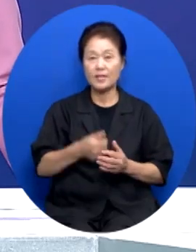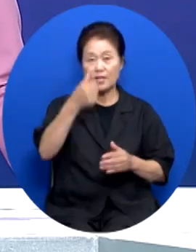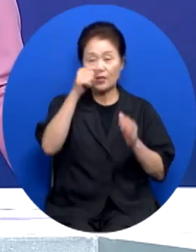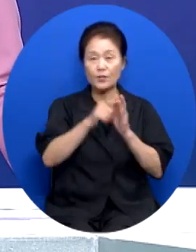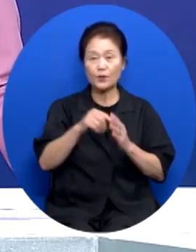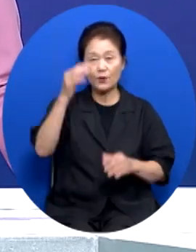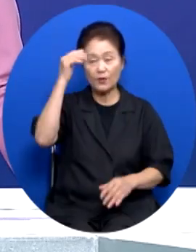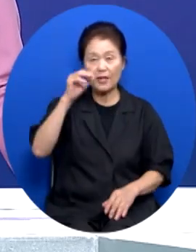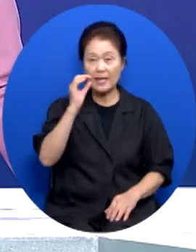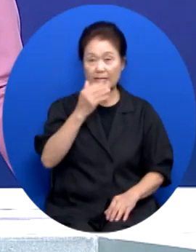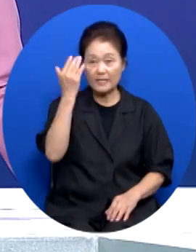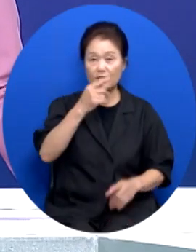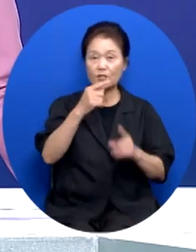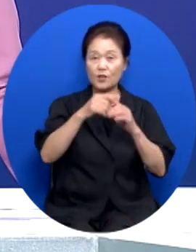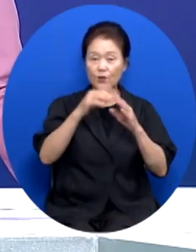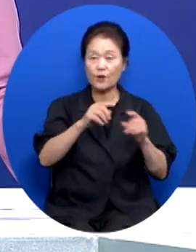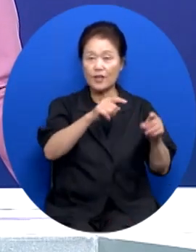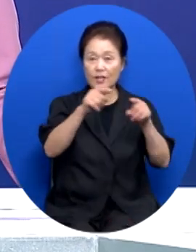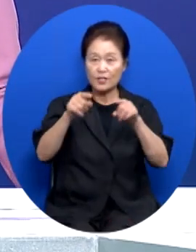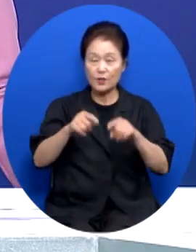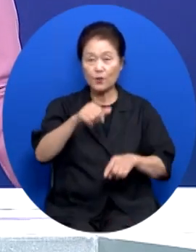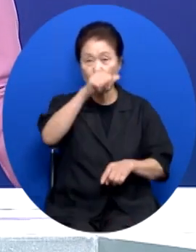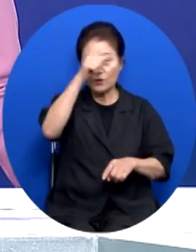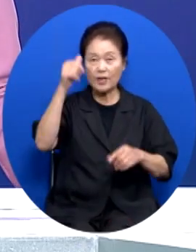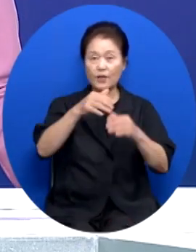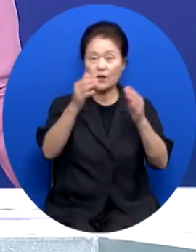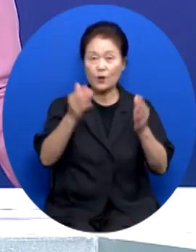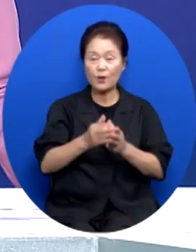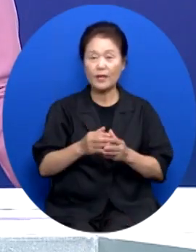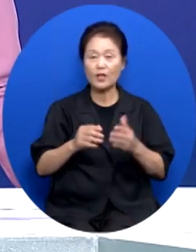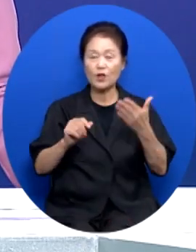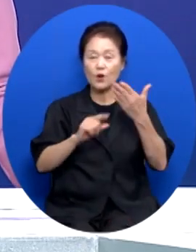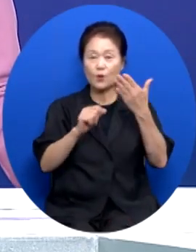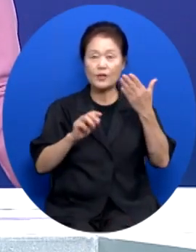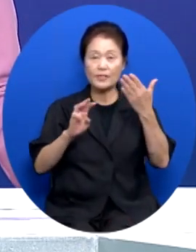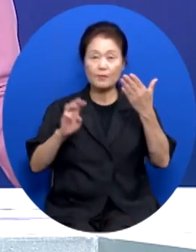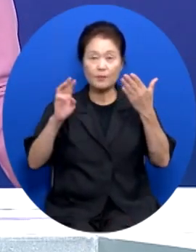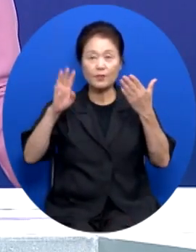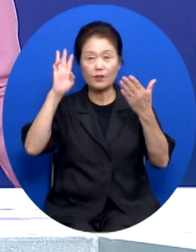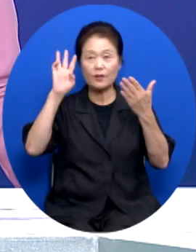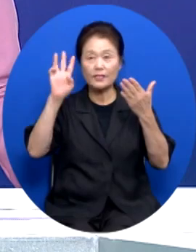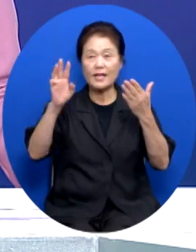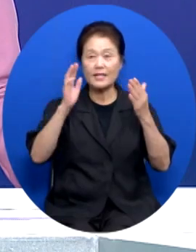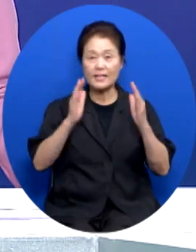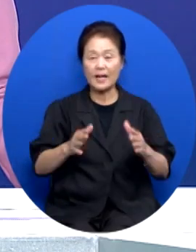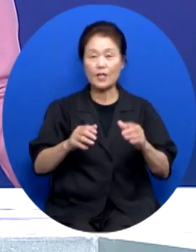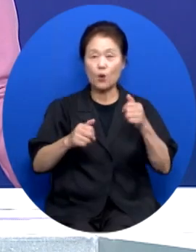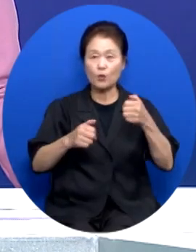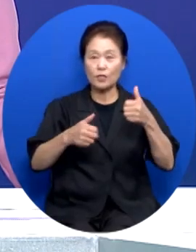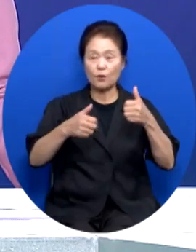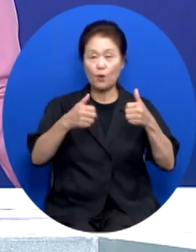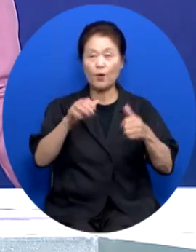기독교 대한성결교회 전국 장로회는 3일부터 4흘 동안 제 55회 수양회를